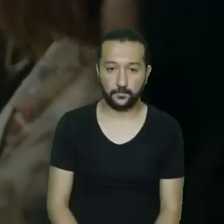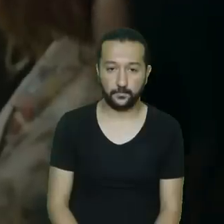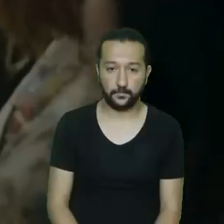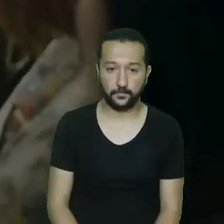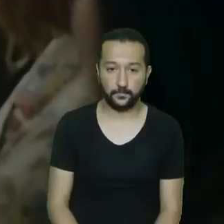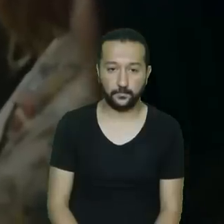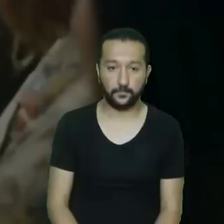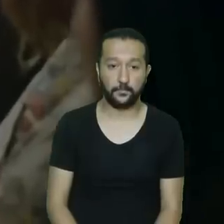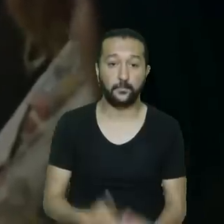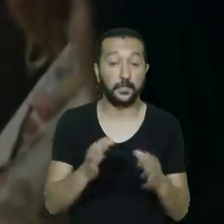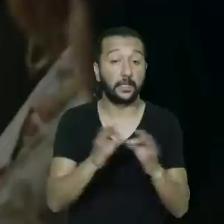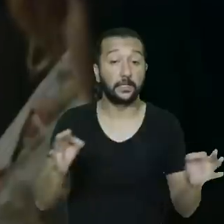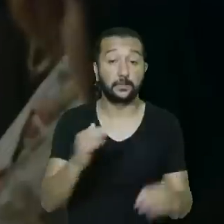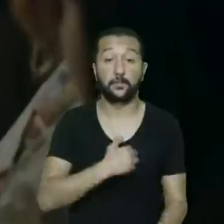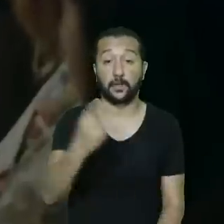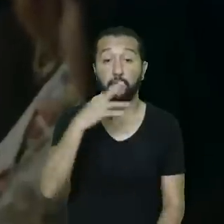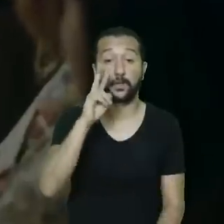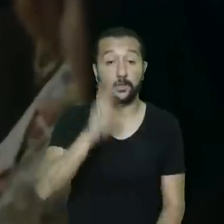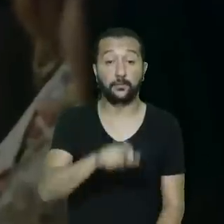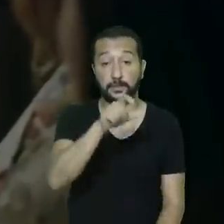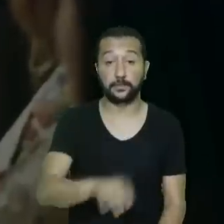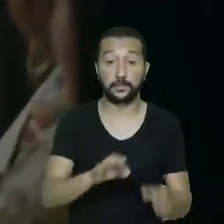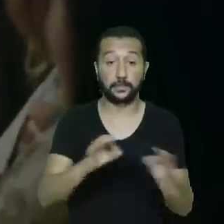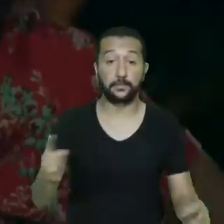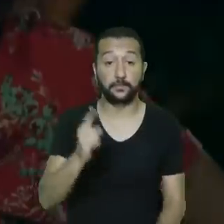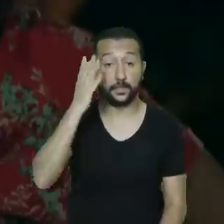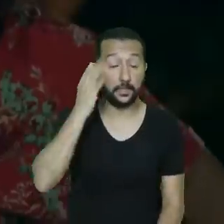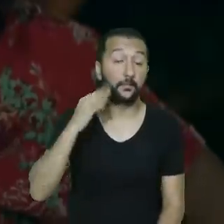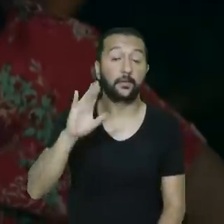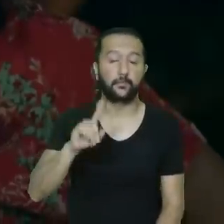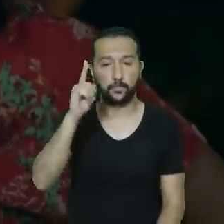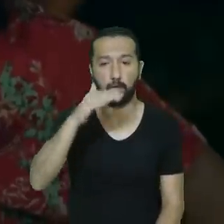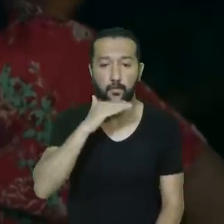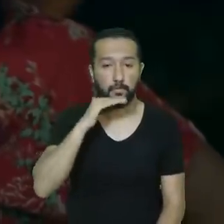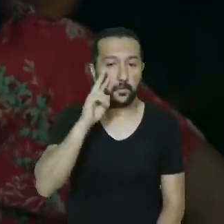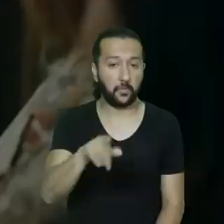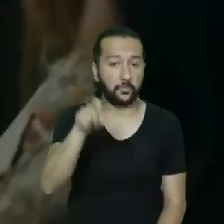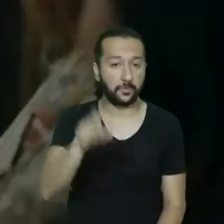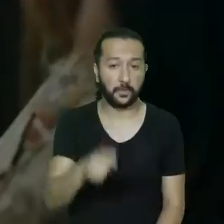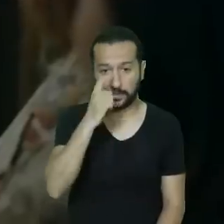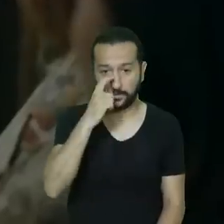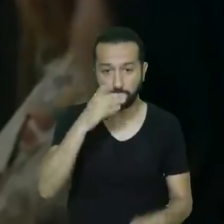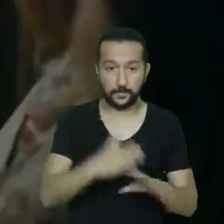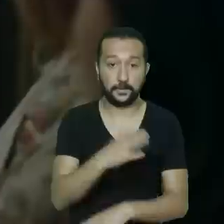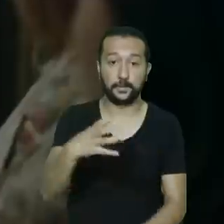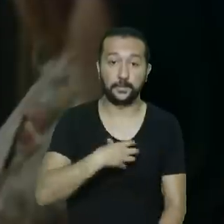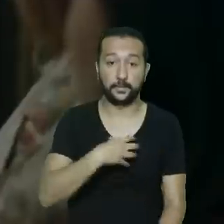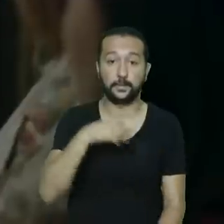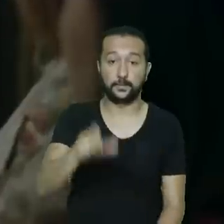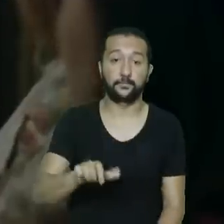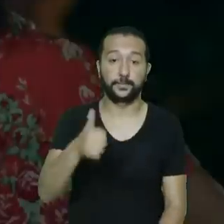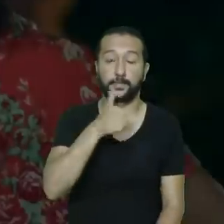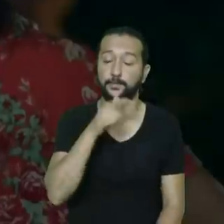bakışlarını Hayati'ye çevirdi. Hiç bana bakmayın be ya. Vallahi ben de hiçbir şey anlamadım. Avrupa görmüşmüş. Sanki kendi